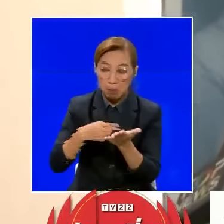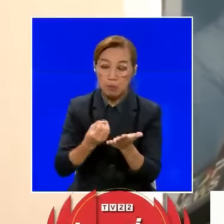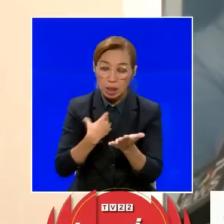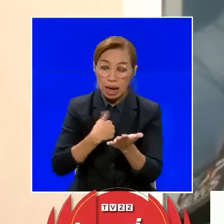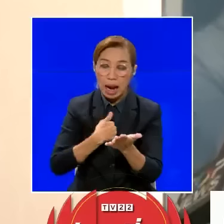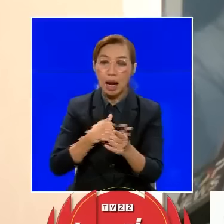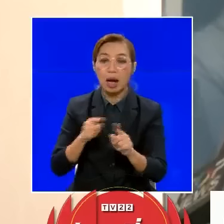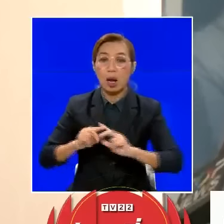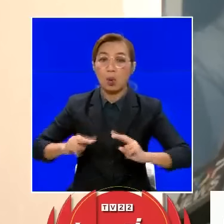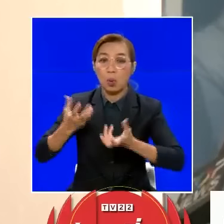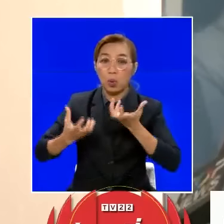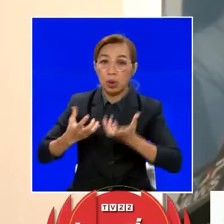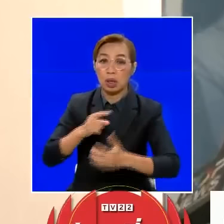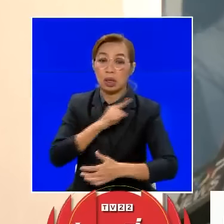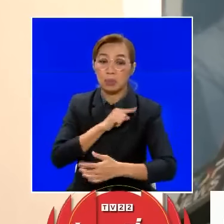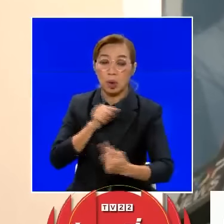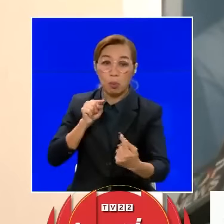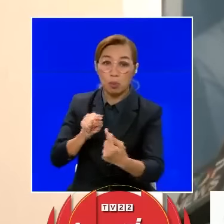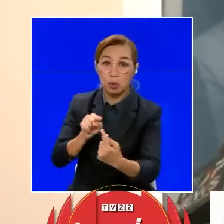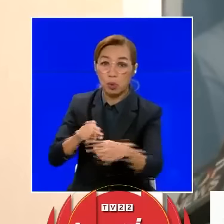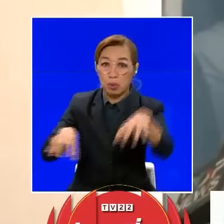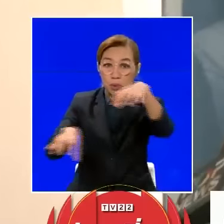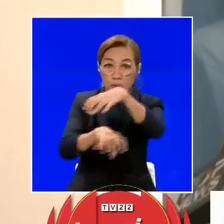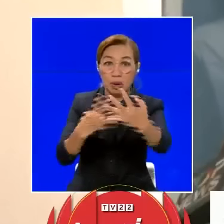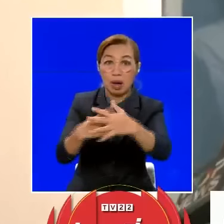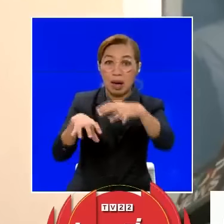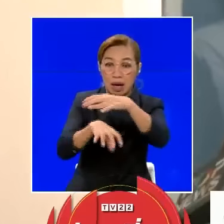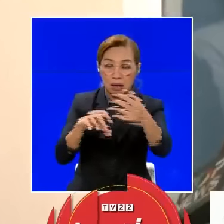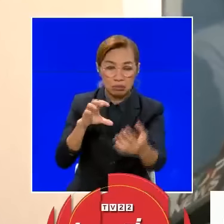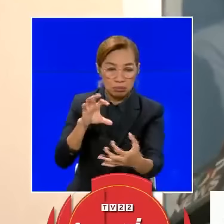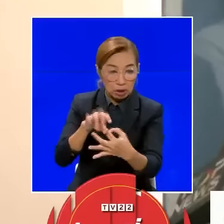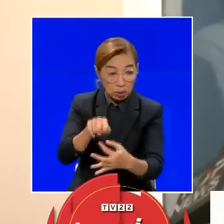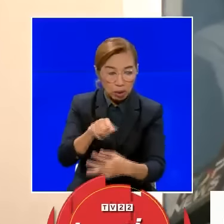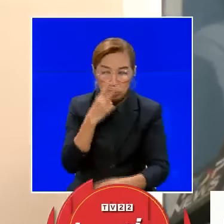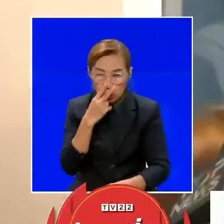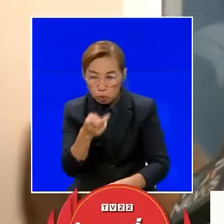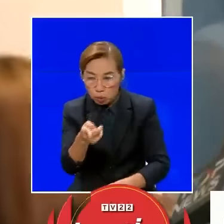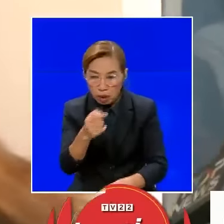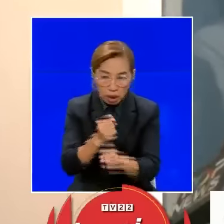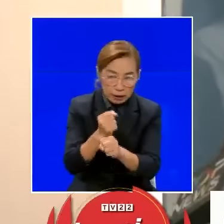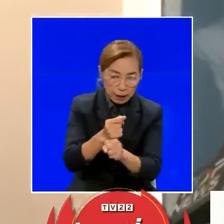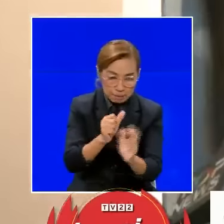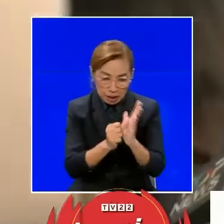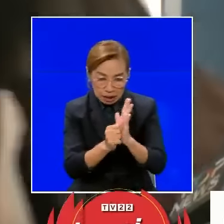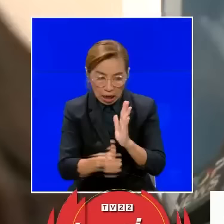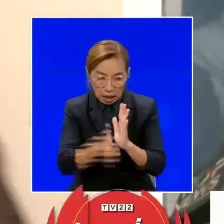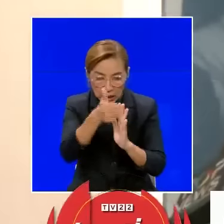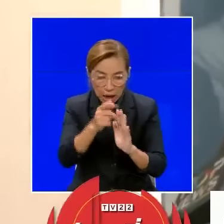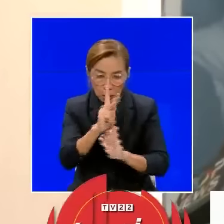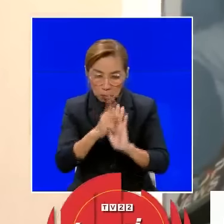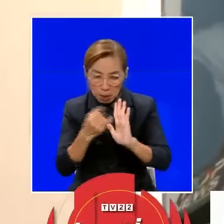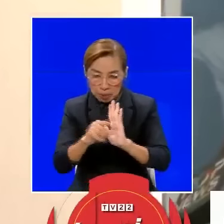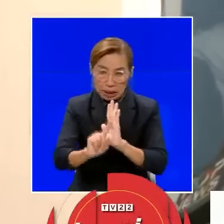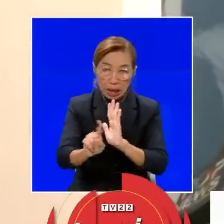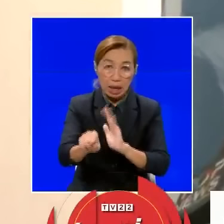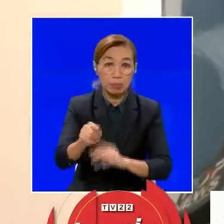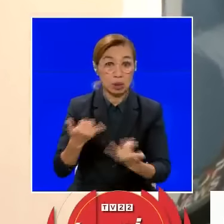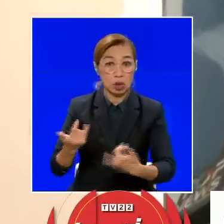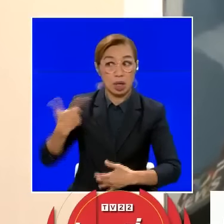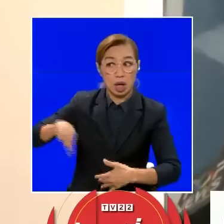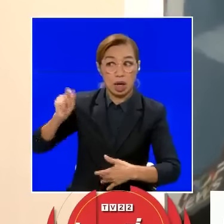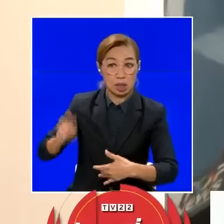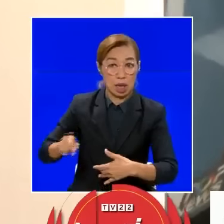ไหนที่มันมีการปฏิบัติที่ยังขัดกับกฎหมายไหมเรื่องใหญ่ที่จะแก้ก็คืออย่างคดีที่อยู่ระหว่างการพิจารณาที่ศาลยังไม่ตัด